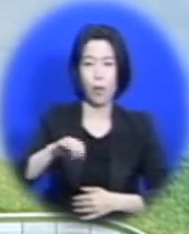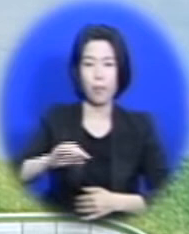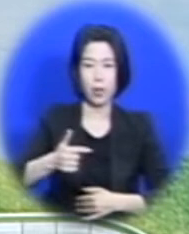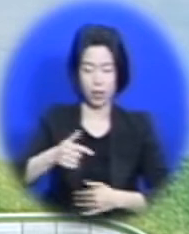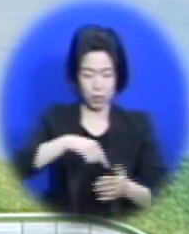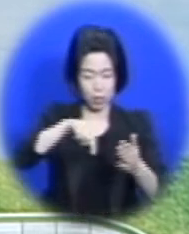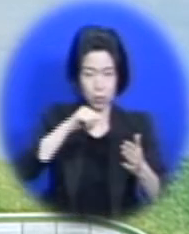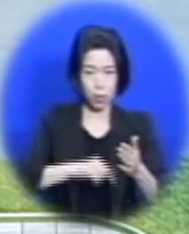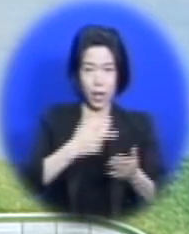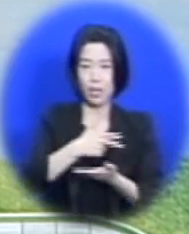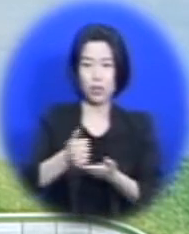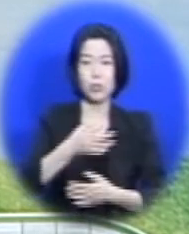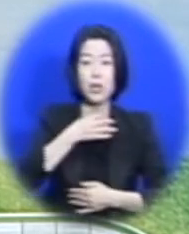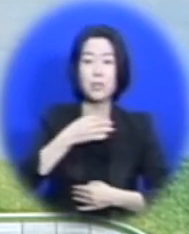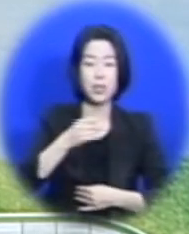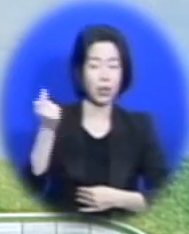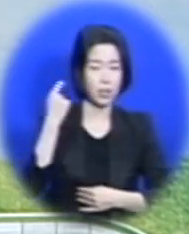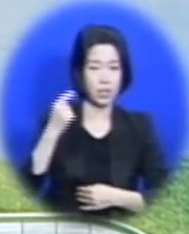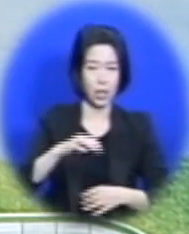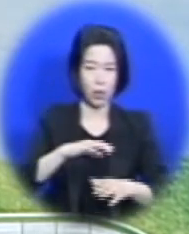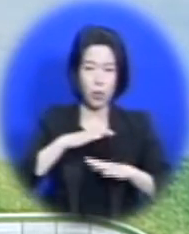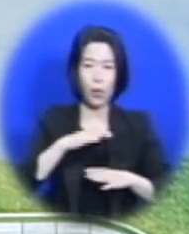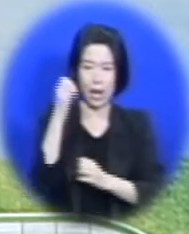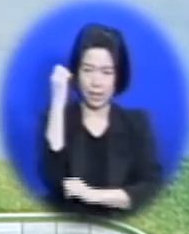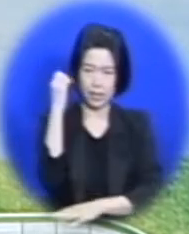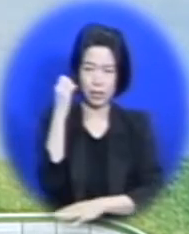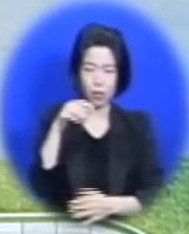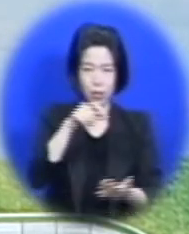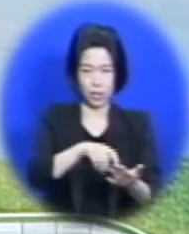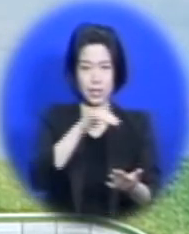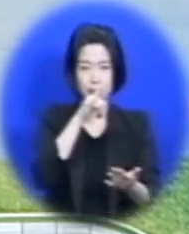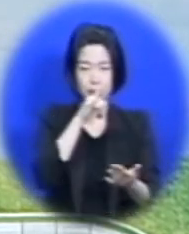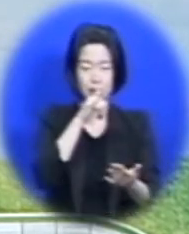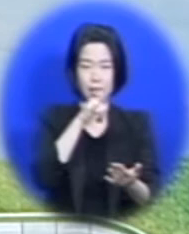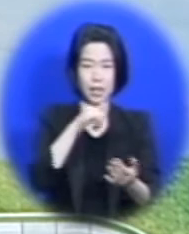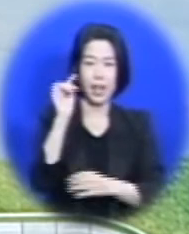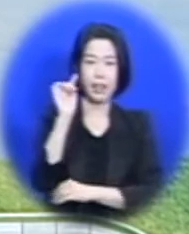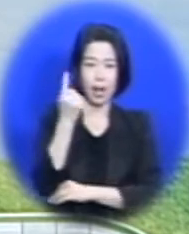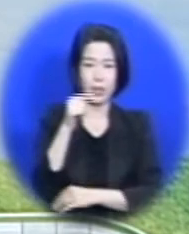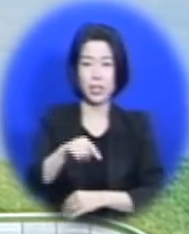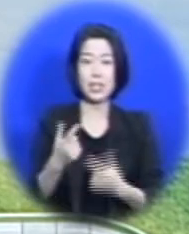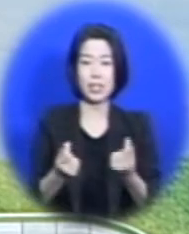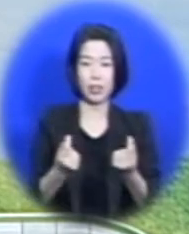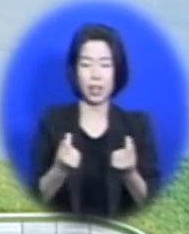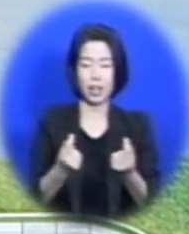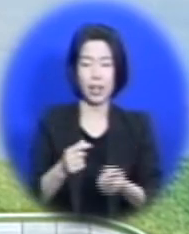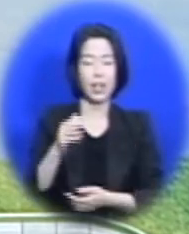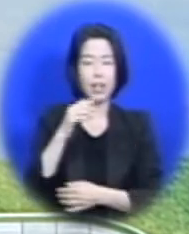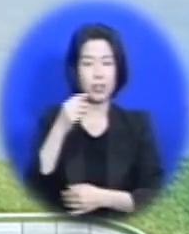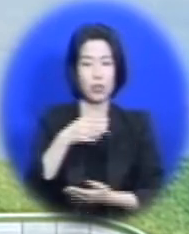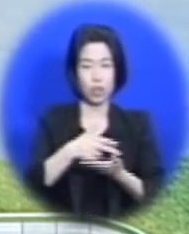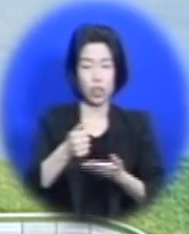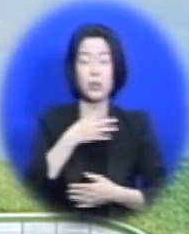주님의 음성을 듣는 참 놀라운 근거가 여기 나옵니다. 다윗이 이렇게 주님의 음성을